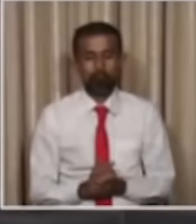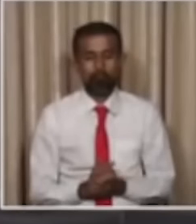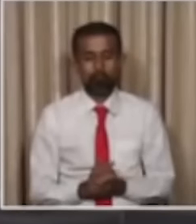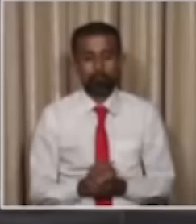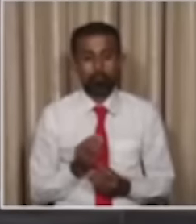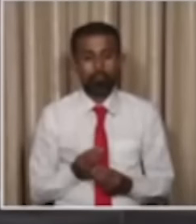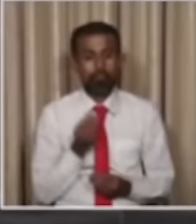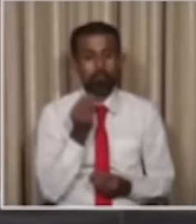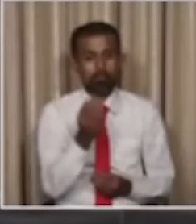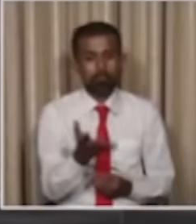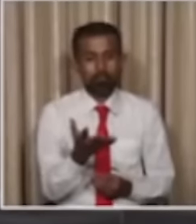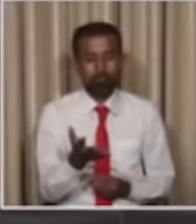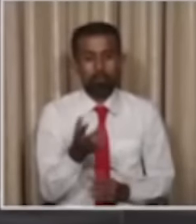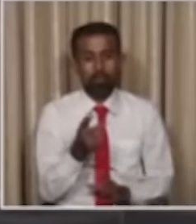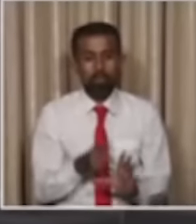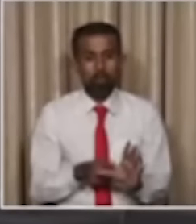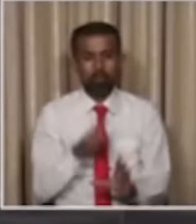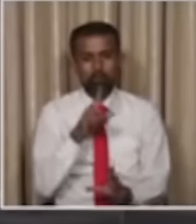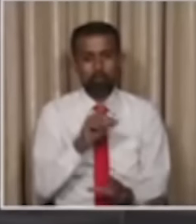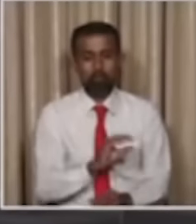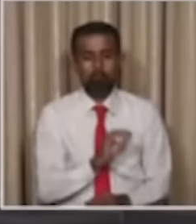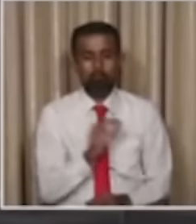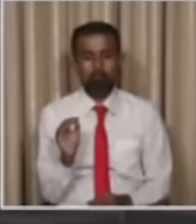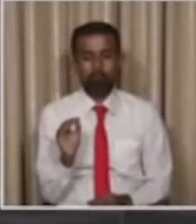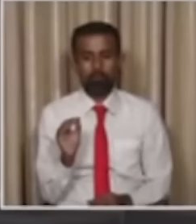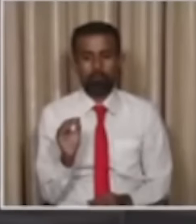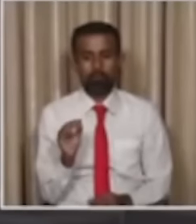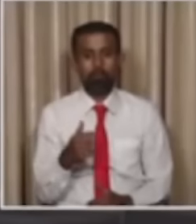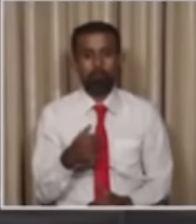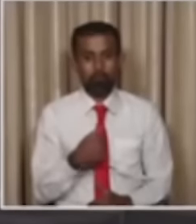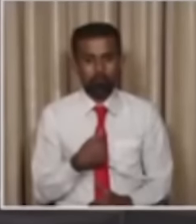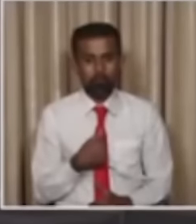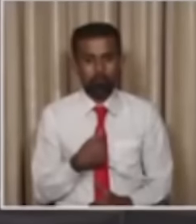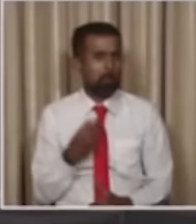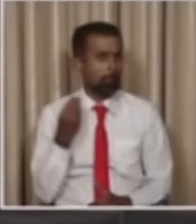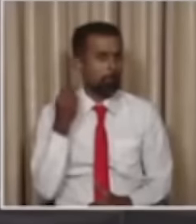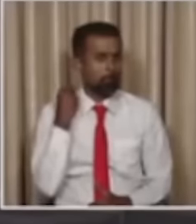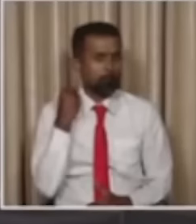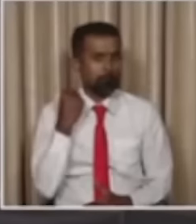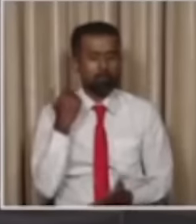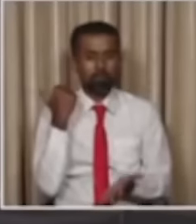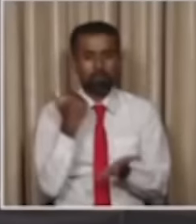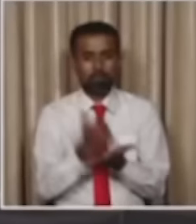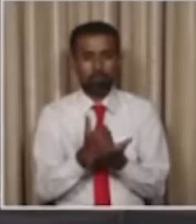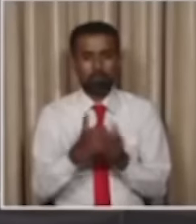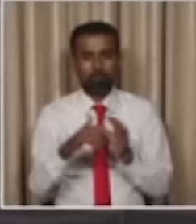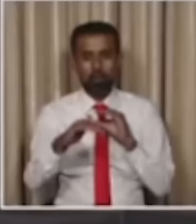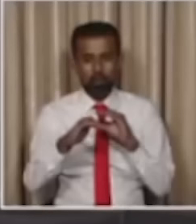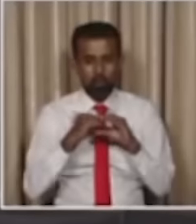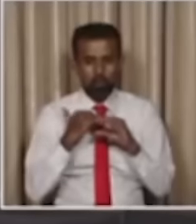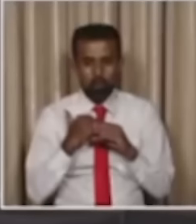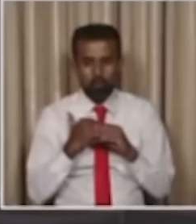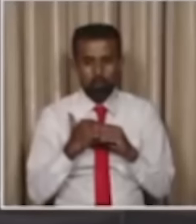දීලා අවුරුද්දකට පස්සේ මට මෑතකදී ලිපියක් ලැබුණා